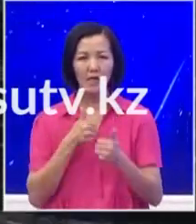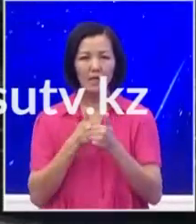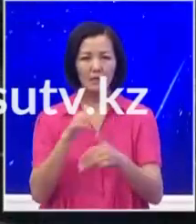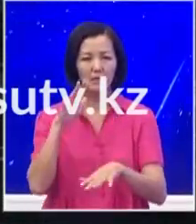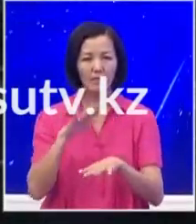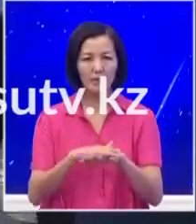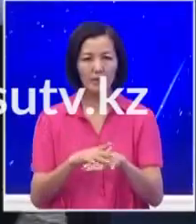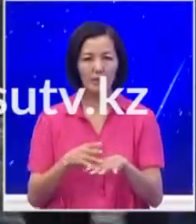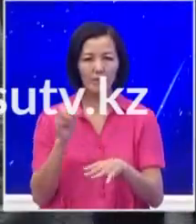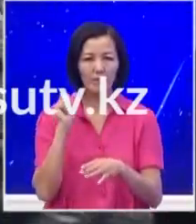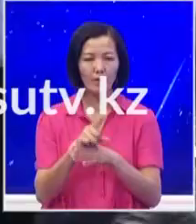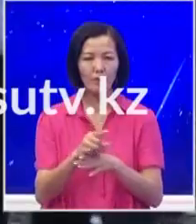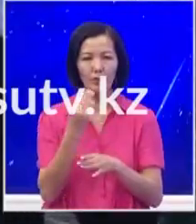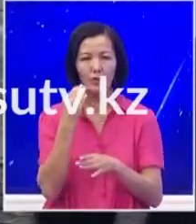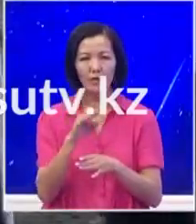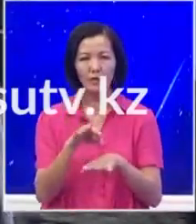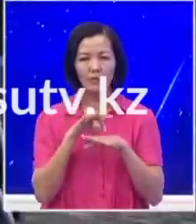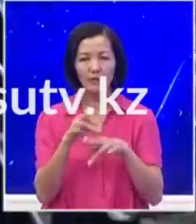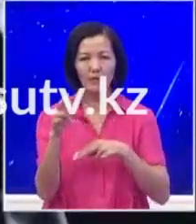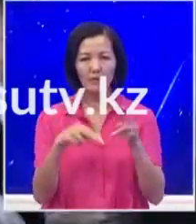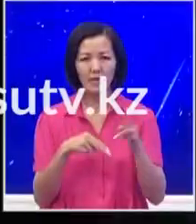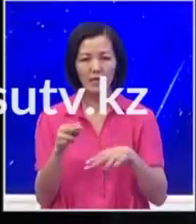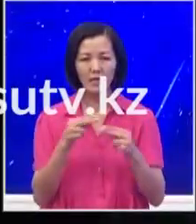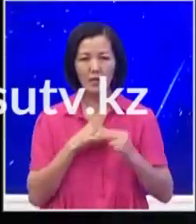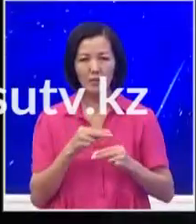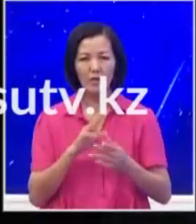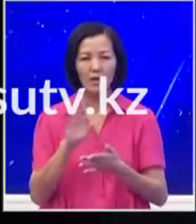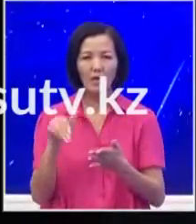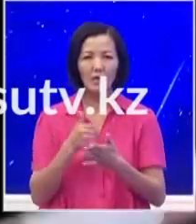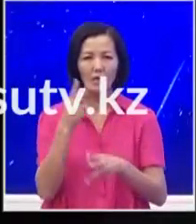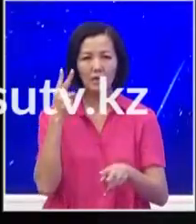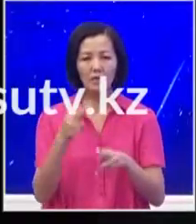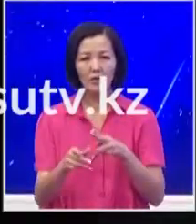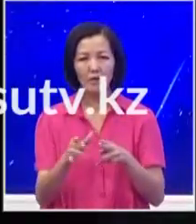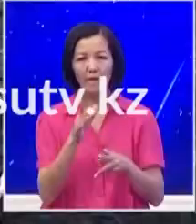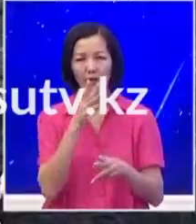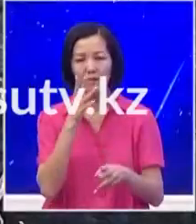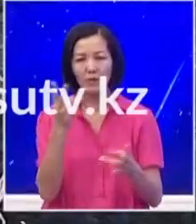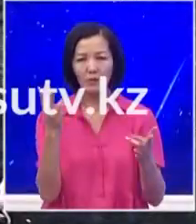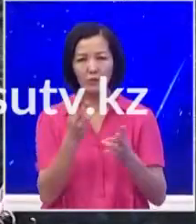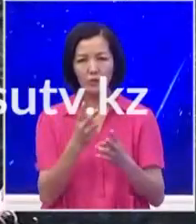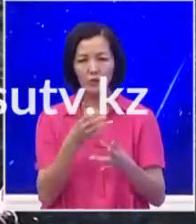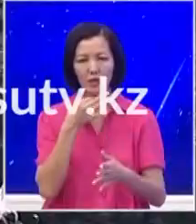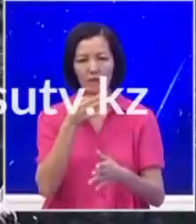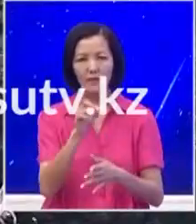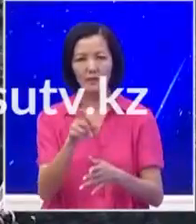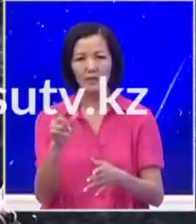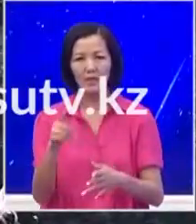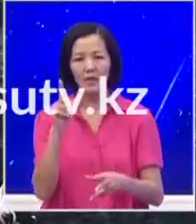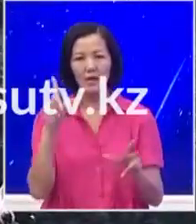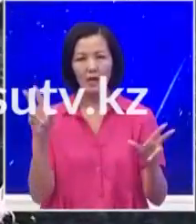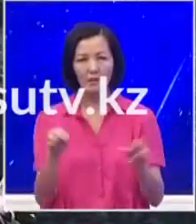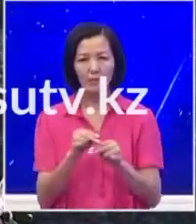главы области поручил качественно проводить строительные работы и, главное, закончить в установленный срок. Ответственные лица заверили,